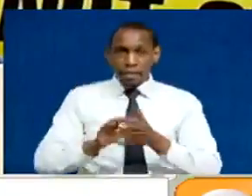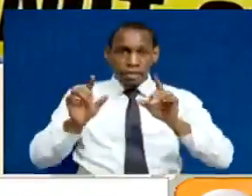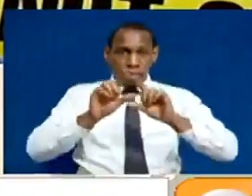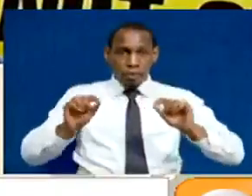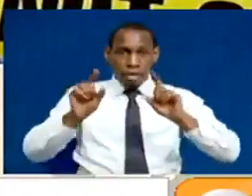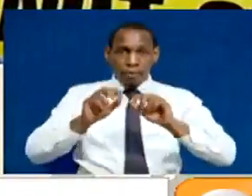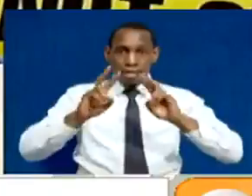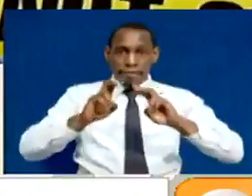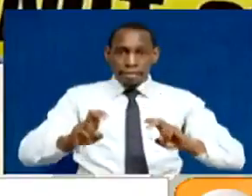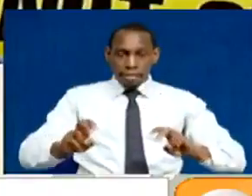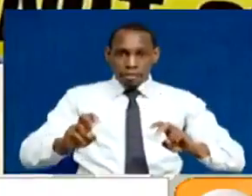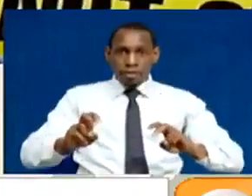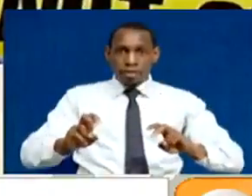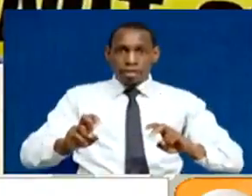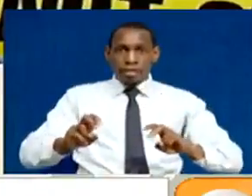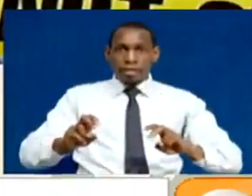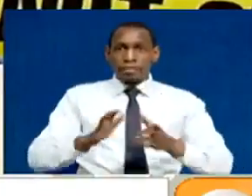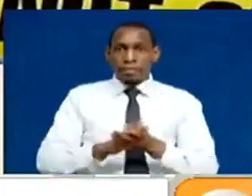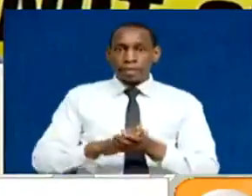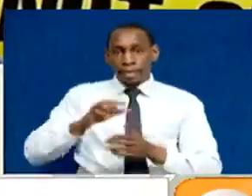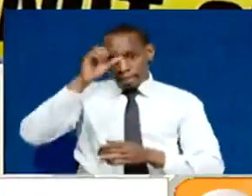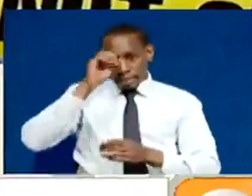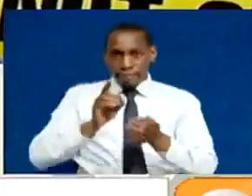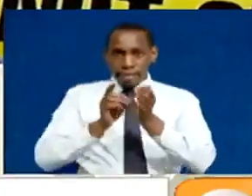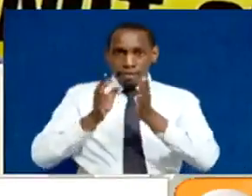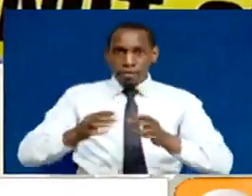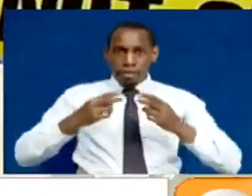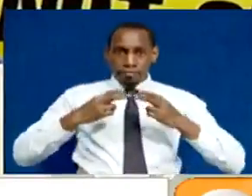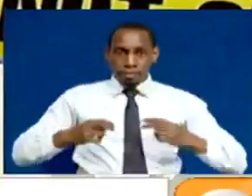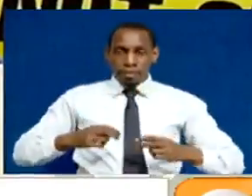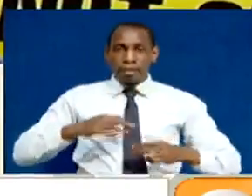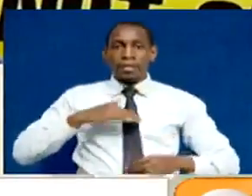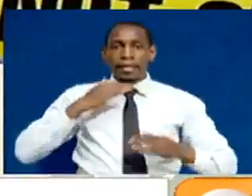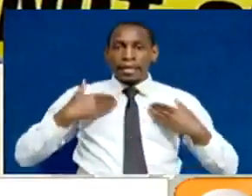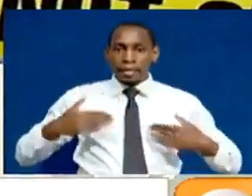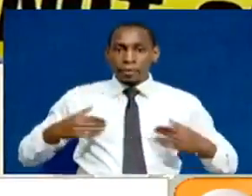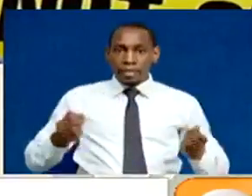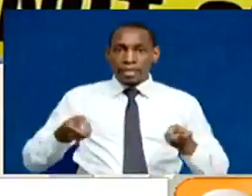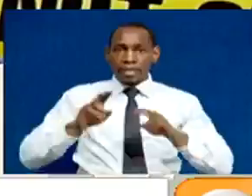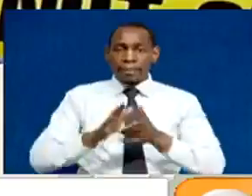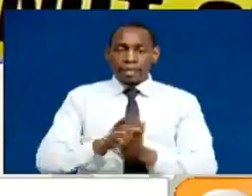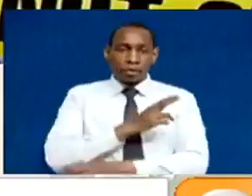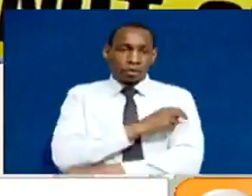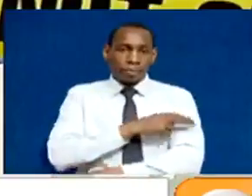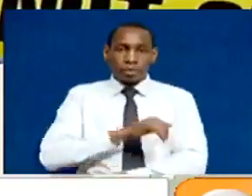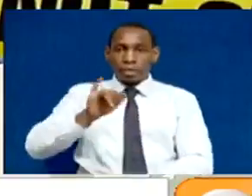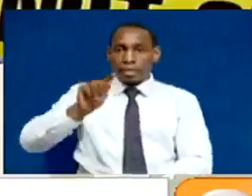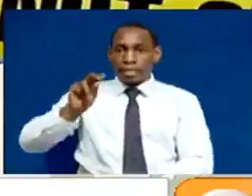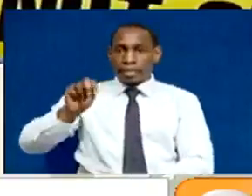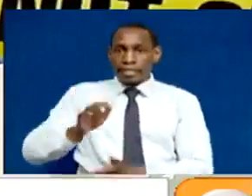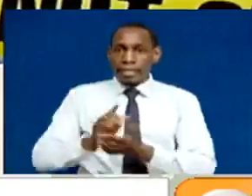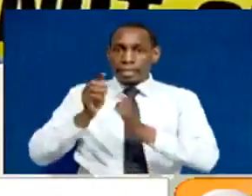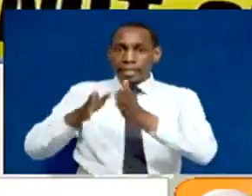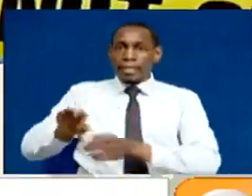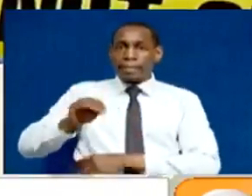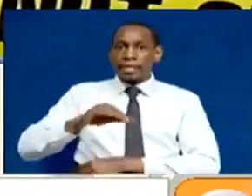ni kwa mujibu wa uchunguzi wa mpasuaji maiti wa serikali kwenye upasuaji uliofanyika katika makafani ya hospitali ya Iten hii leo. Tirop